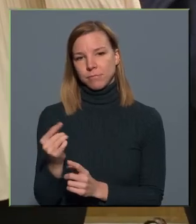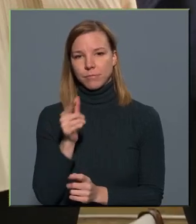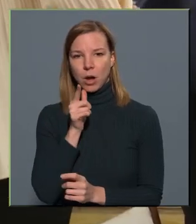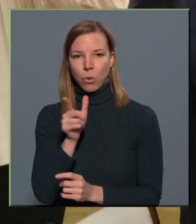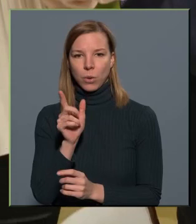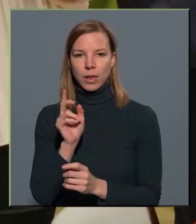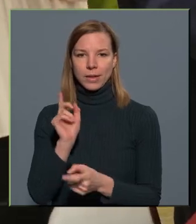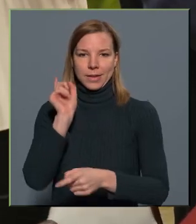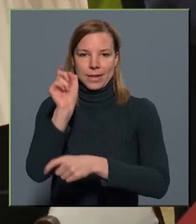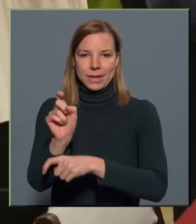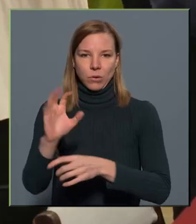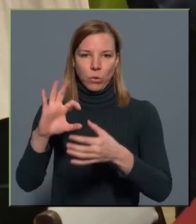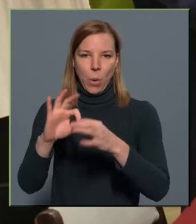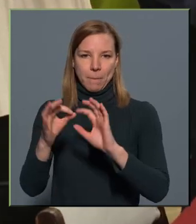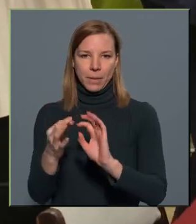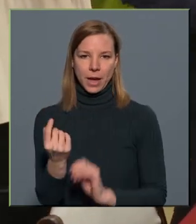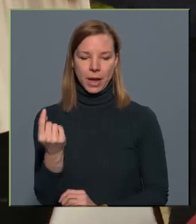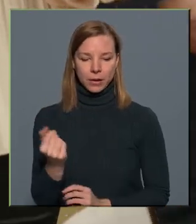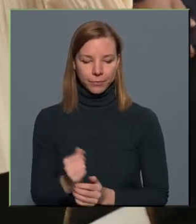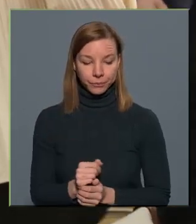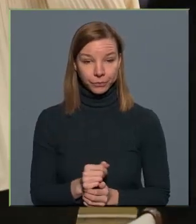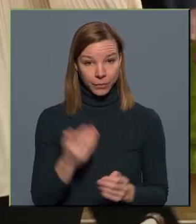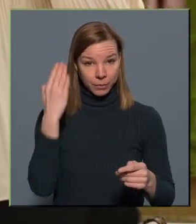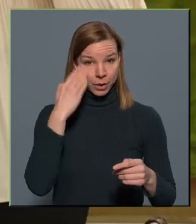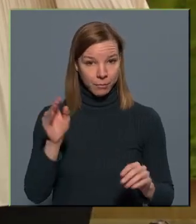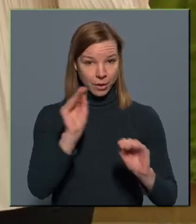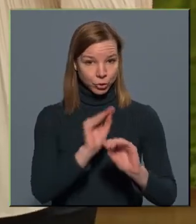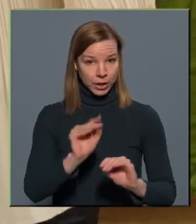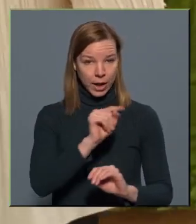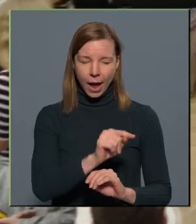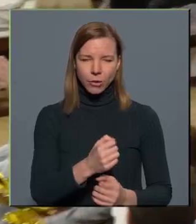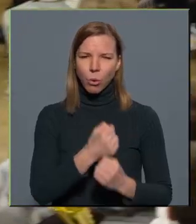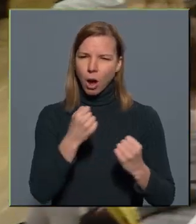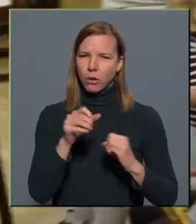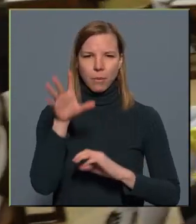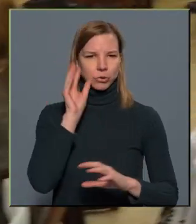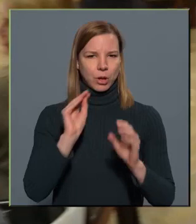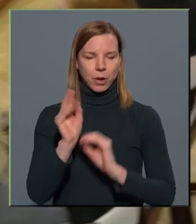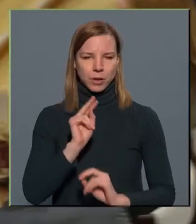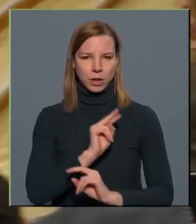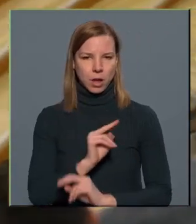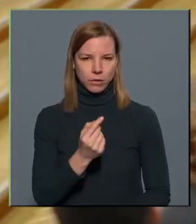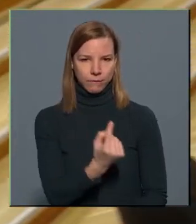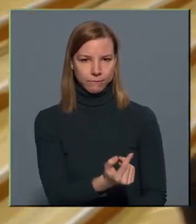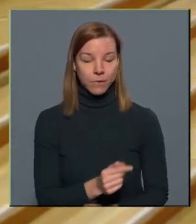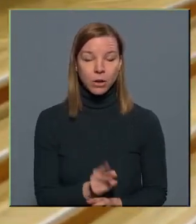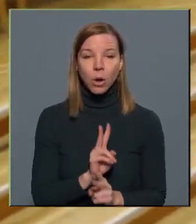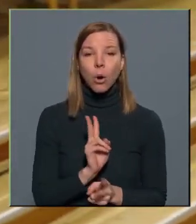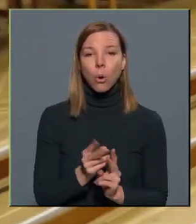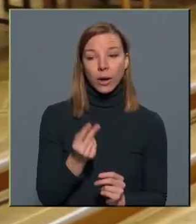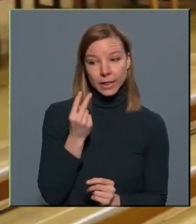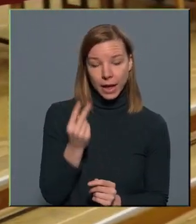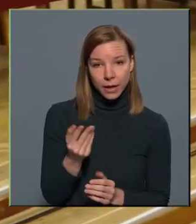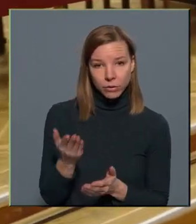az olimpiára. Mint mesteredző, hatalmas tapasztalattal rendelkező szakember, hogy látod, hogy